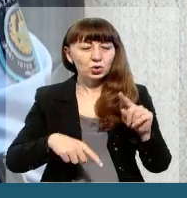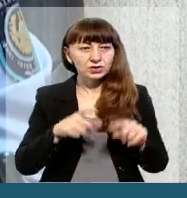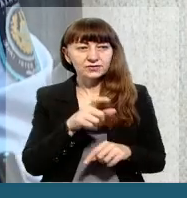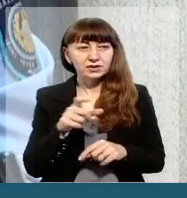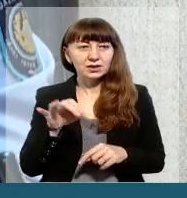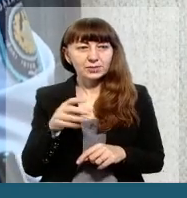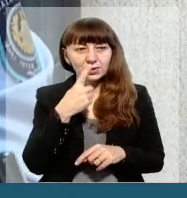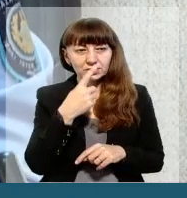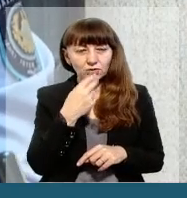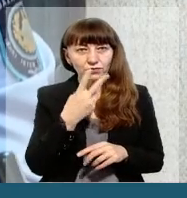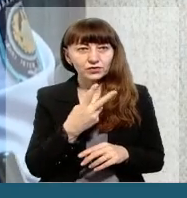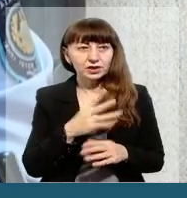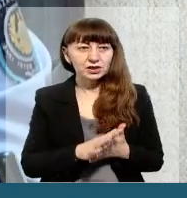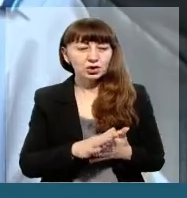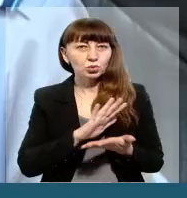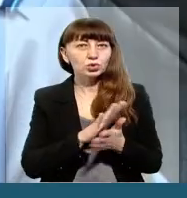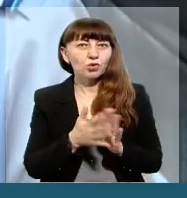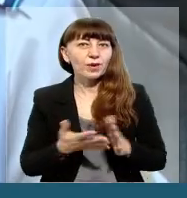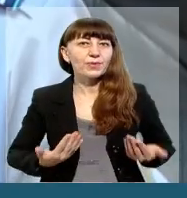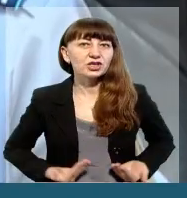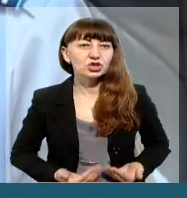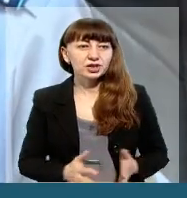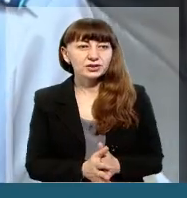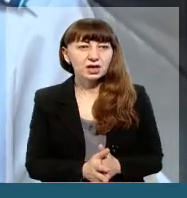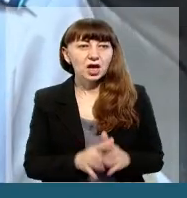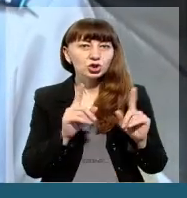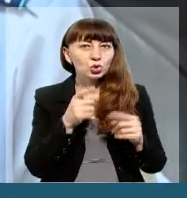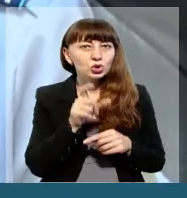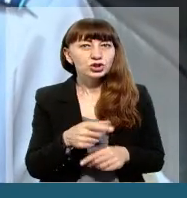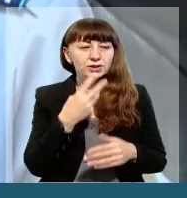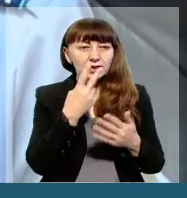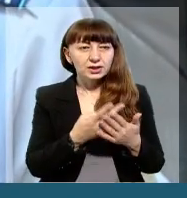увидели как бы условия содержания, условия проживания. Осужден содержится, который,